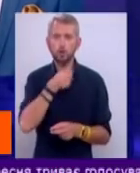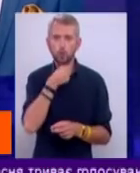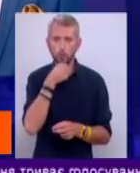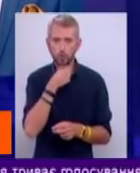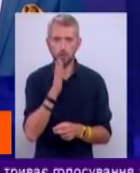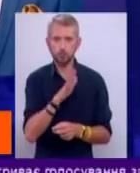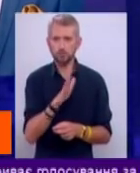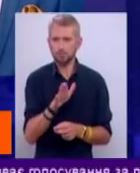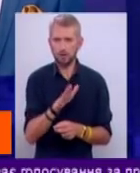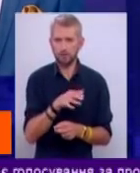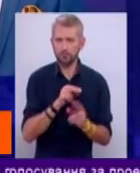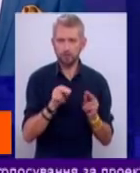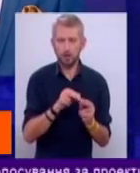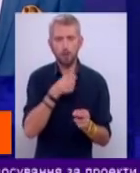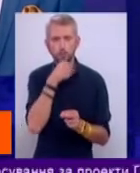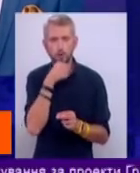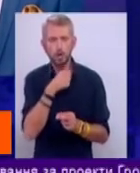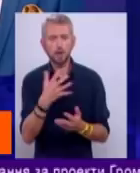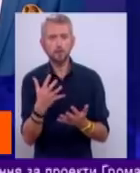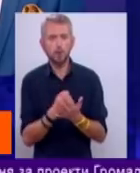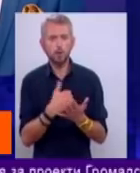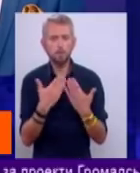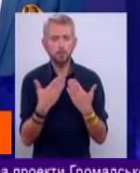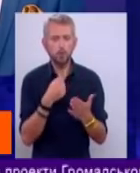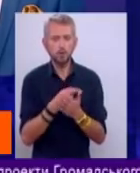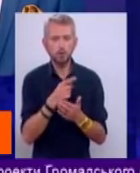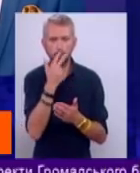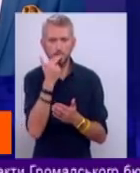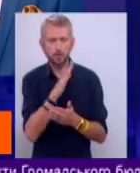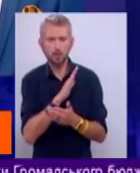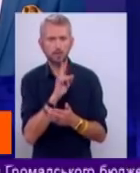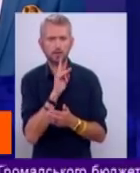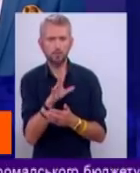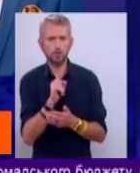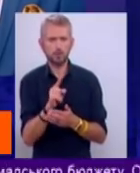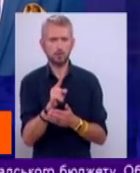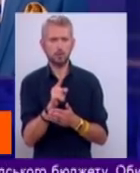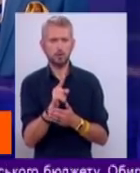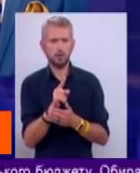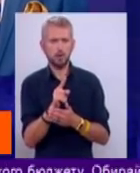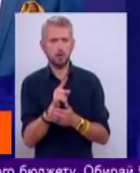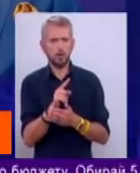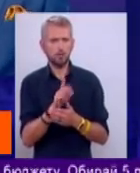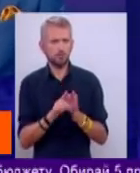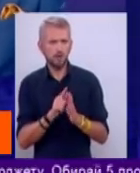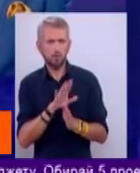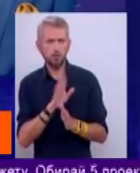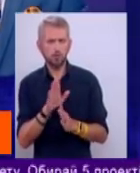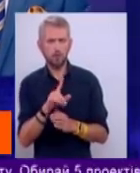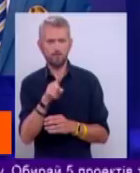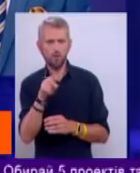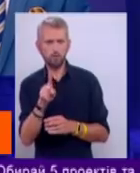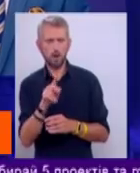слово вчитель, а дорослі, знаходять ті підходи до тих підлітків, не стають ті формальні робочі відносини, де він відчитує